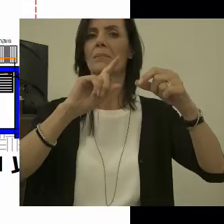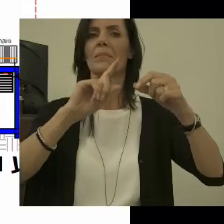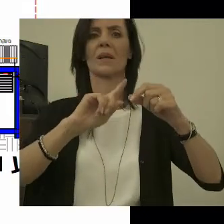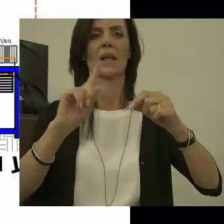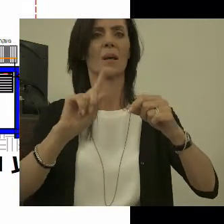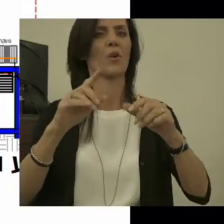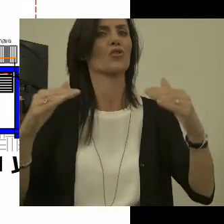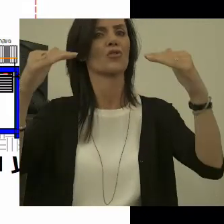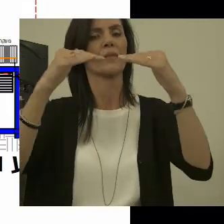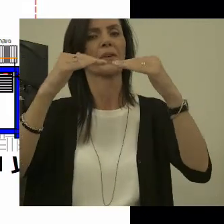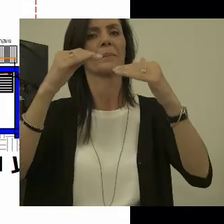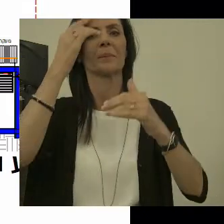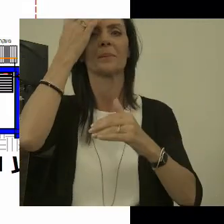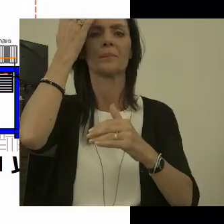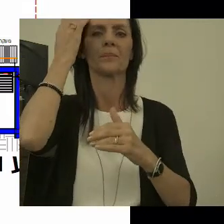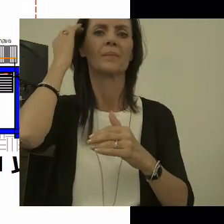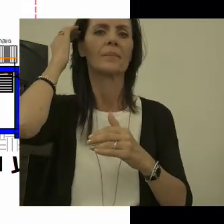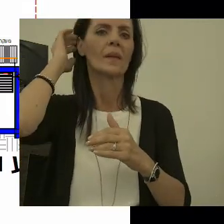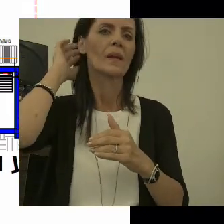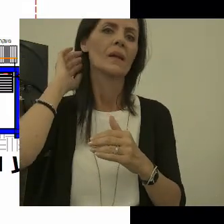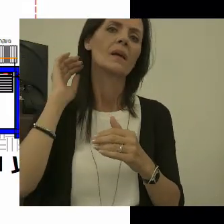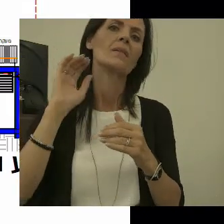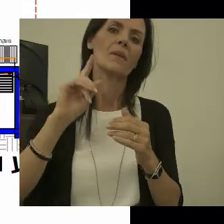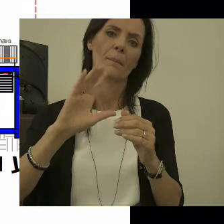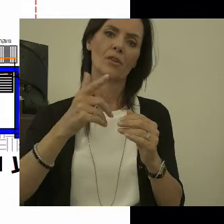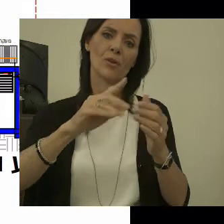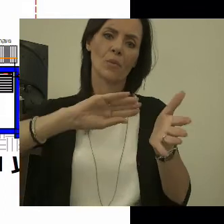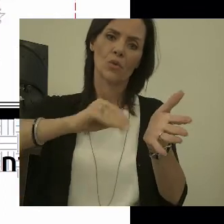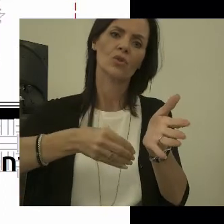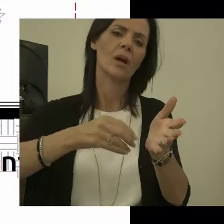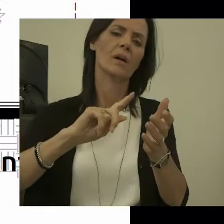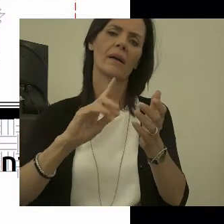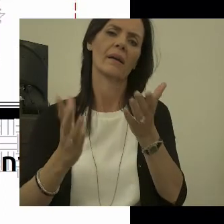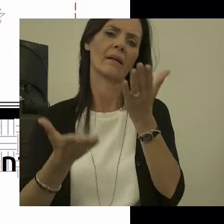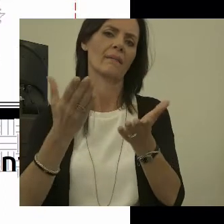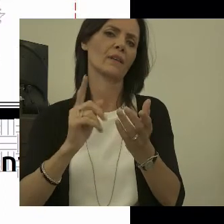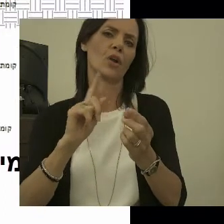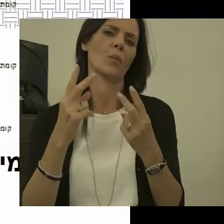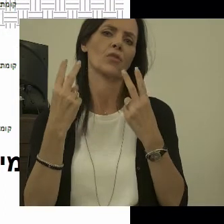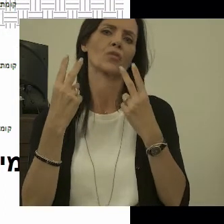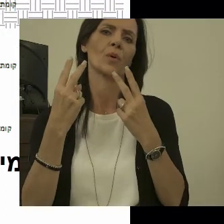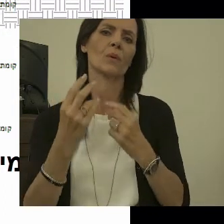דרמטית. ביחס למצב הקיים, כן, ביחס למצב המאושר, ההבדל הוא לא דרמטי. פה רואים את